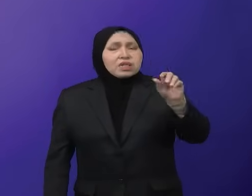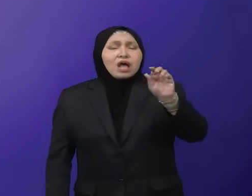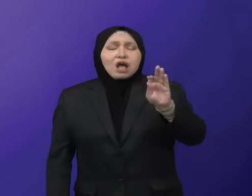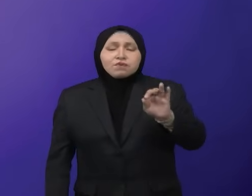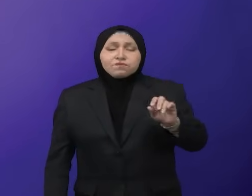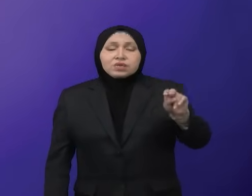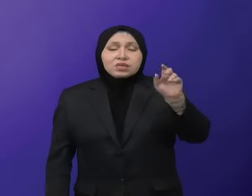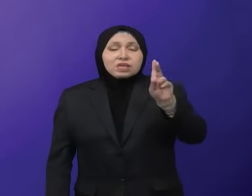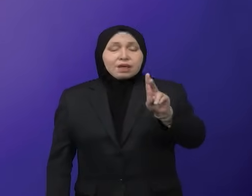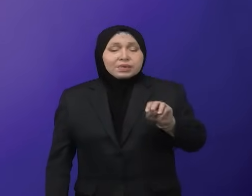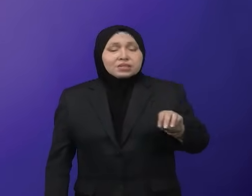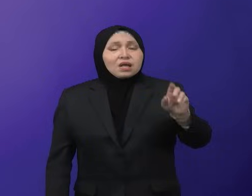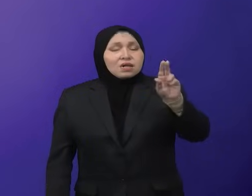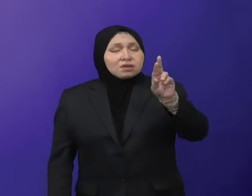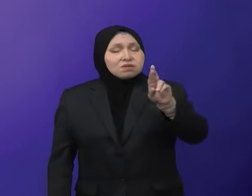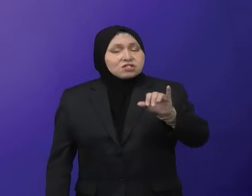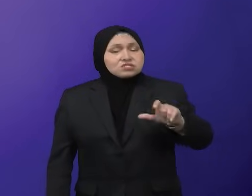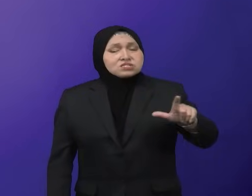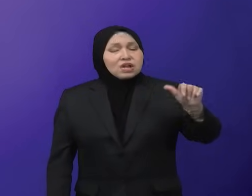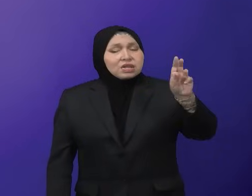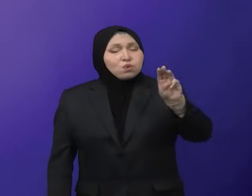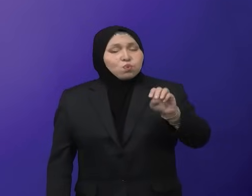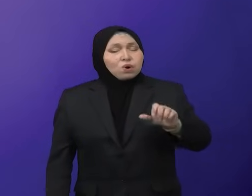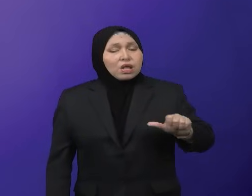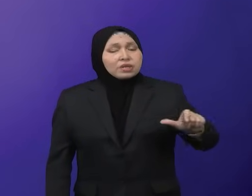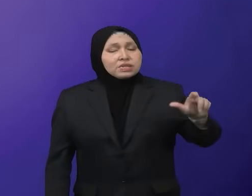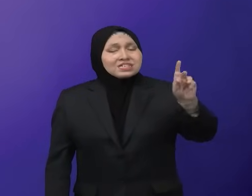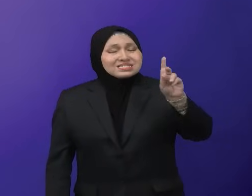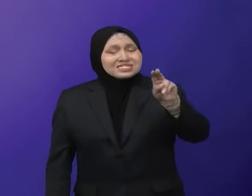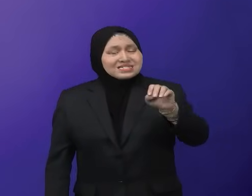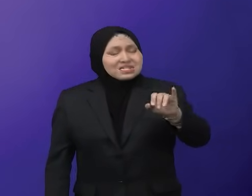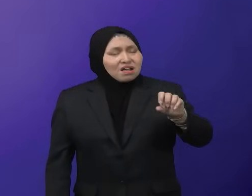mustad'afina minar rijali wan